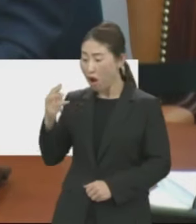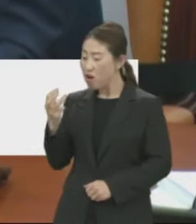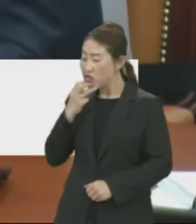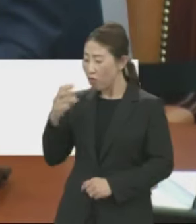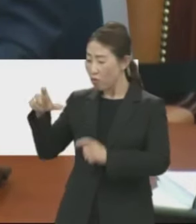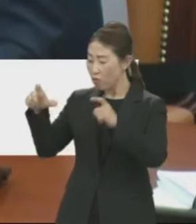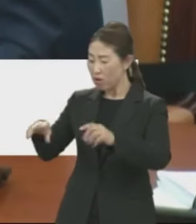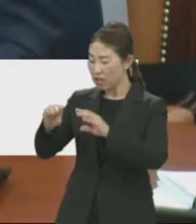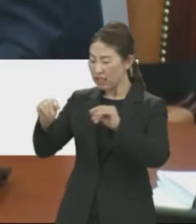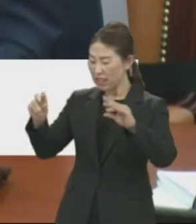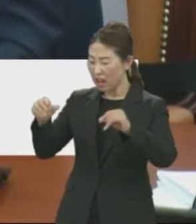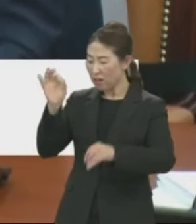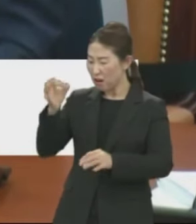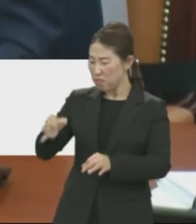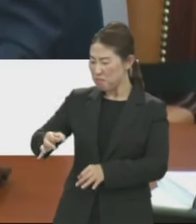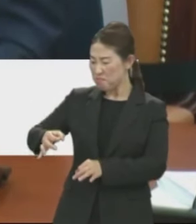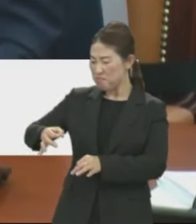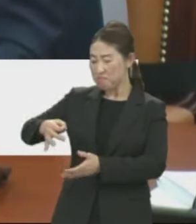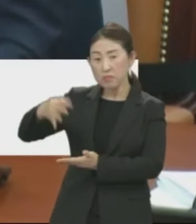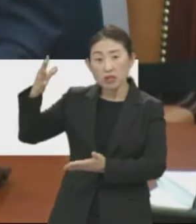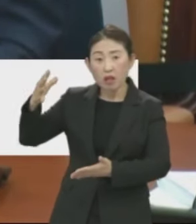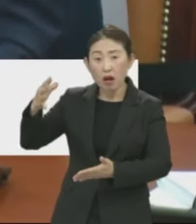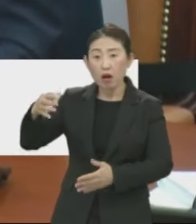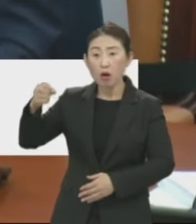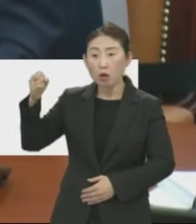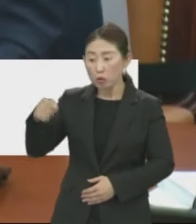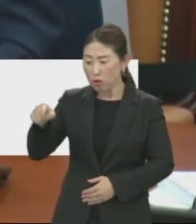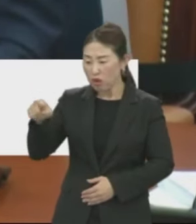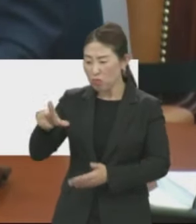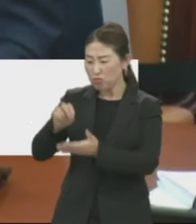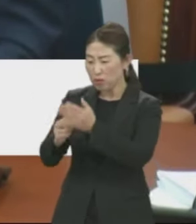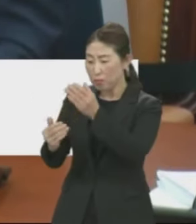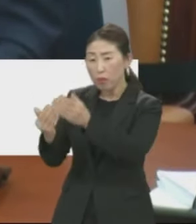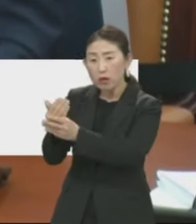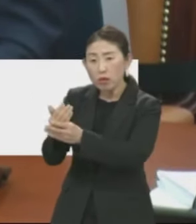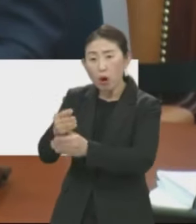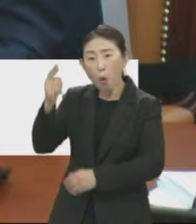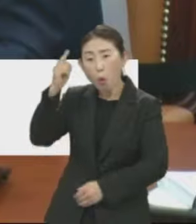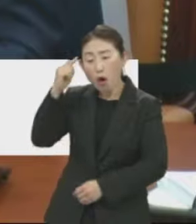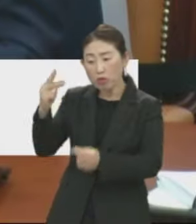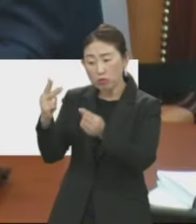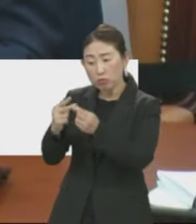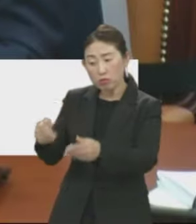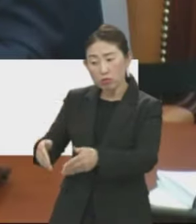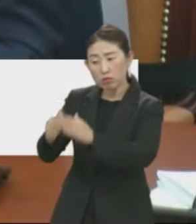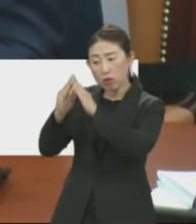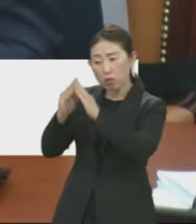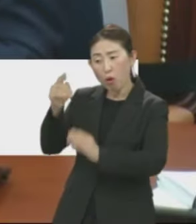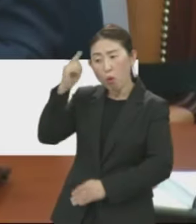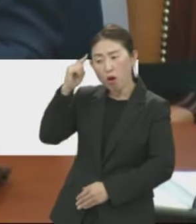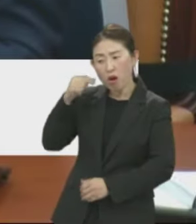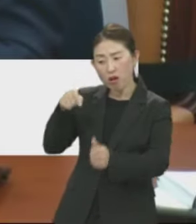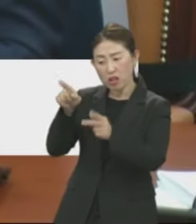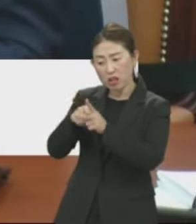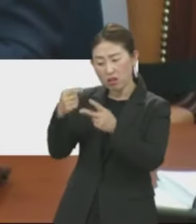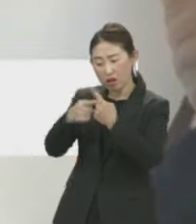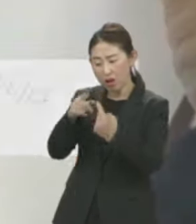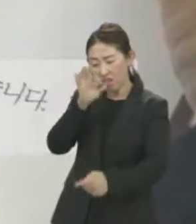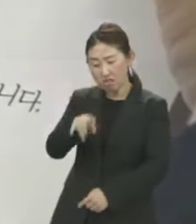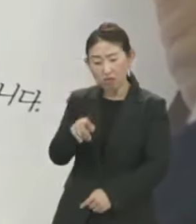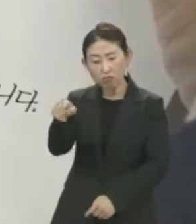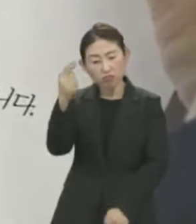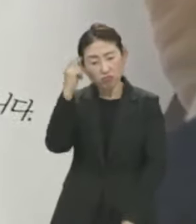비싼 서울에 그것도 논란이 있는 지역에 이렇게 그거를 하는지 저는 이해가 안 갑니다. 어떻게